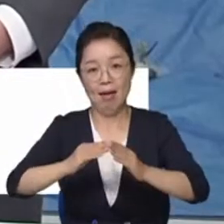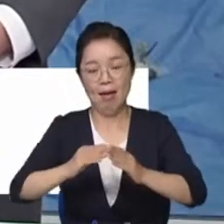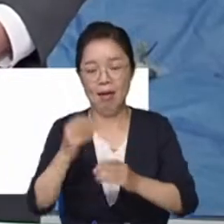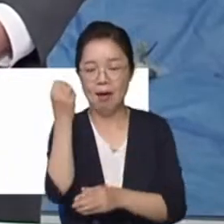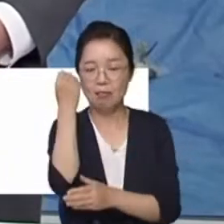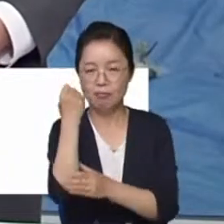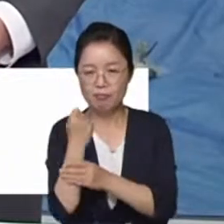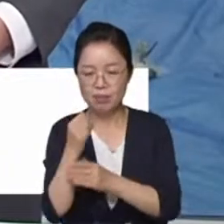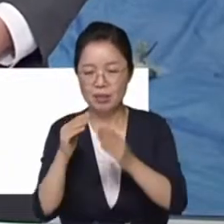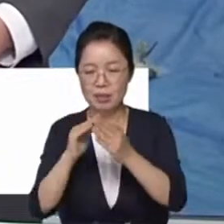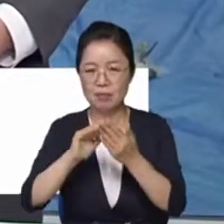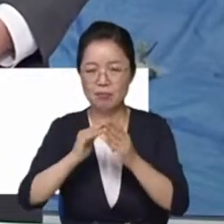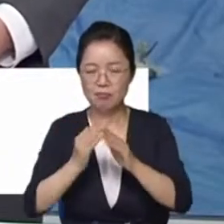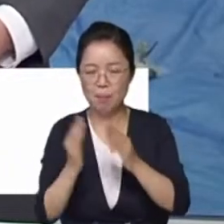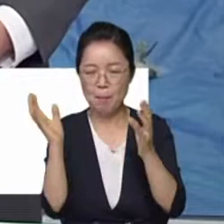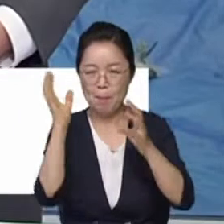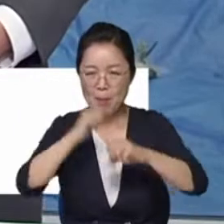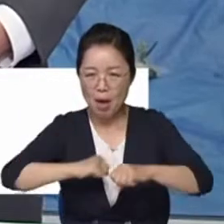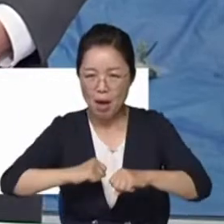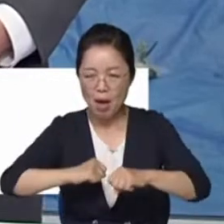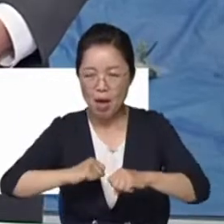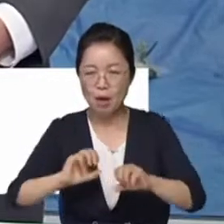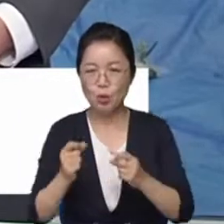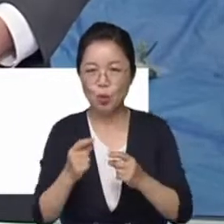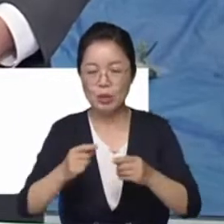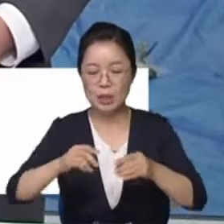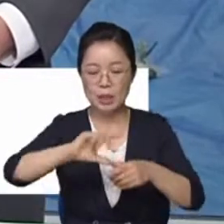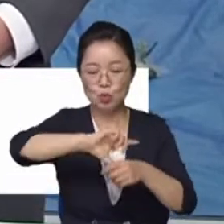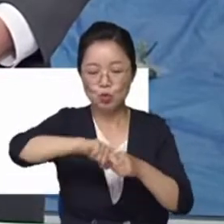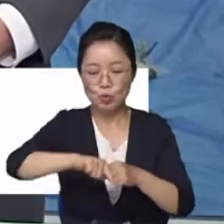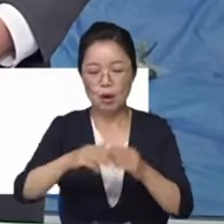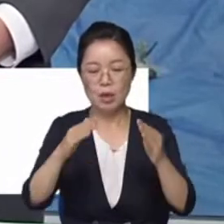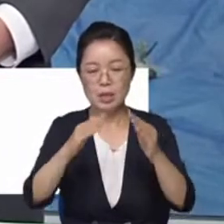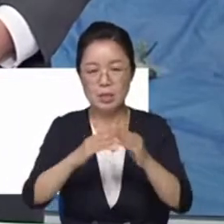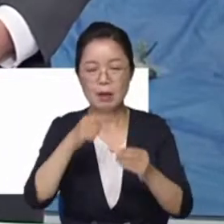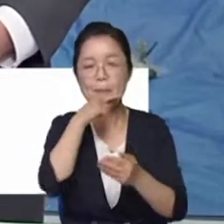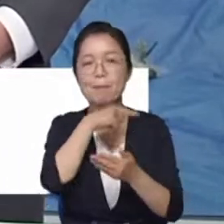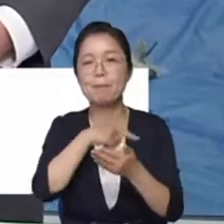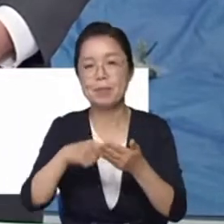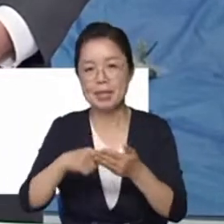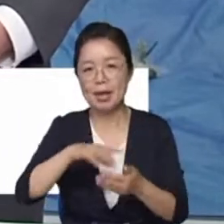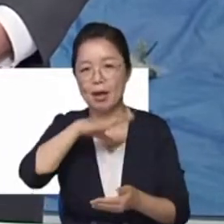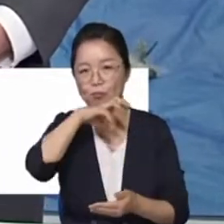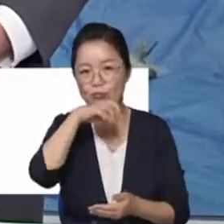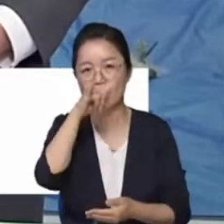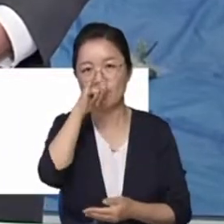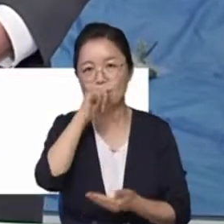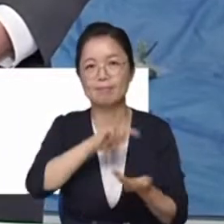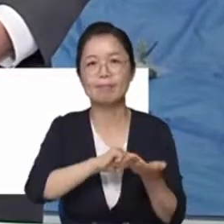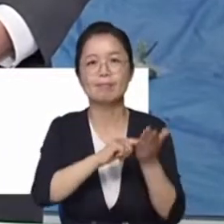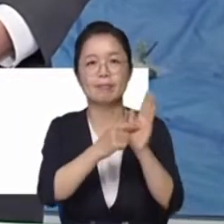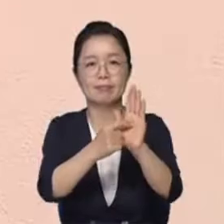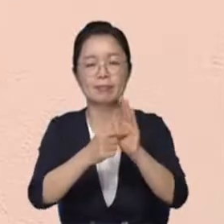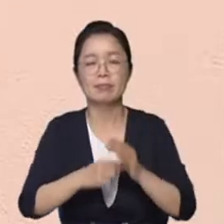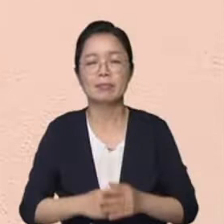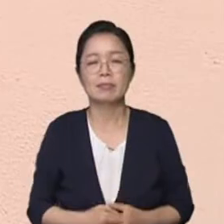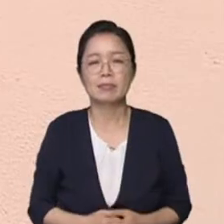철거하는 과정에서 인근 주민들의 피해가 쏟아져 나오고 있습니다. 구영슬 기자가 현장 취재했습니다.